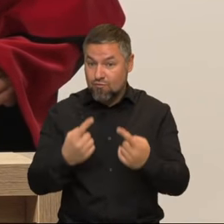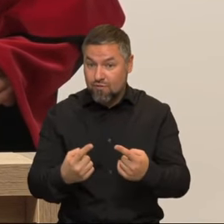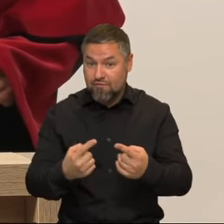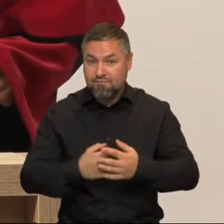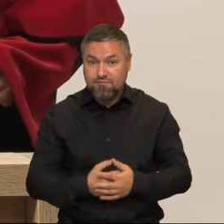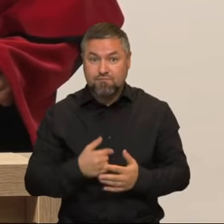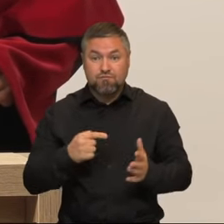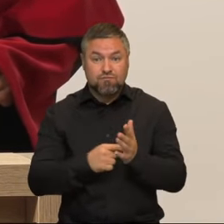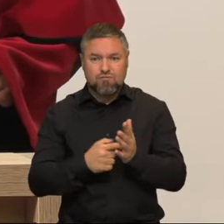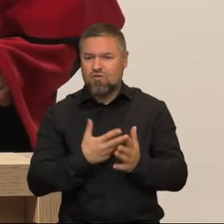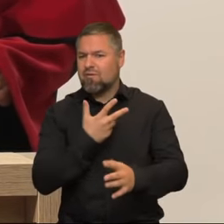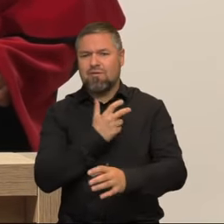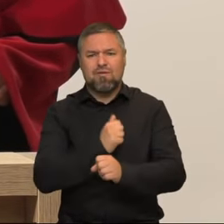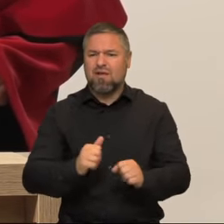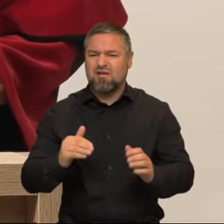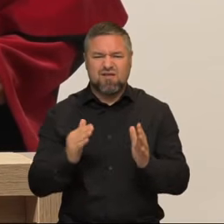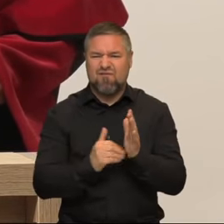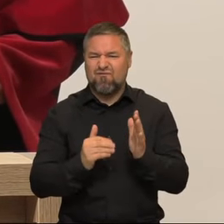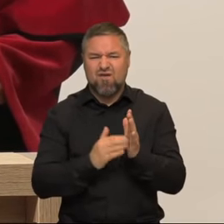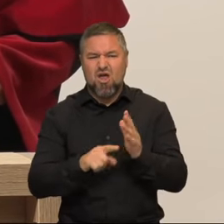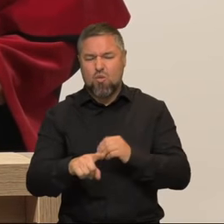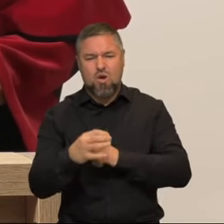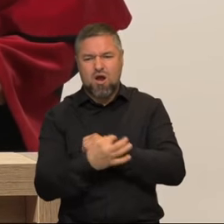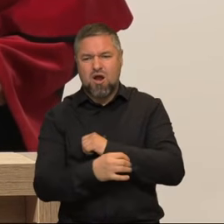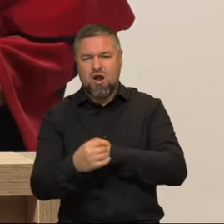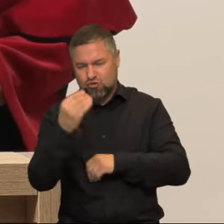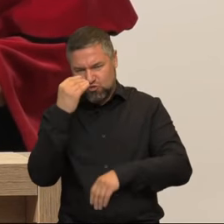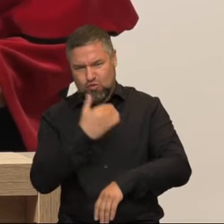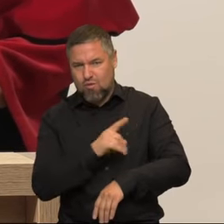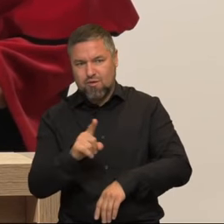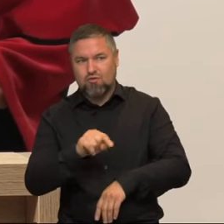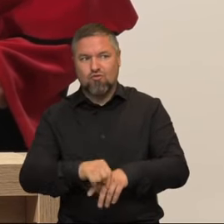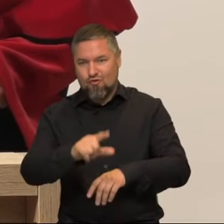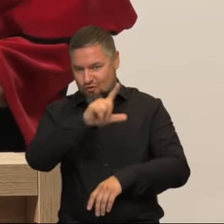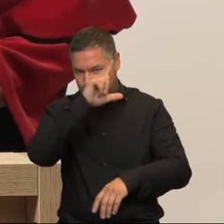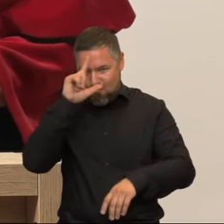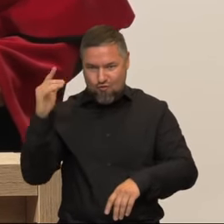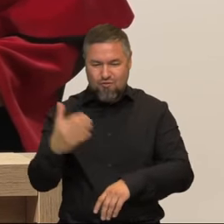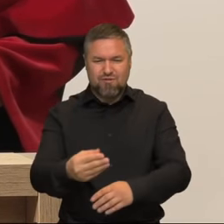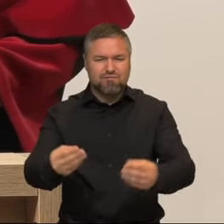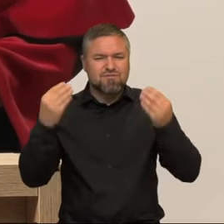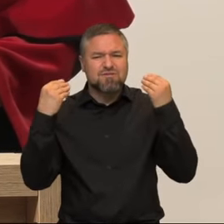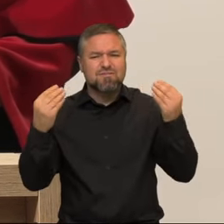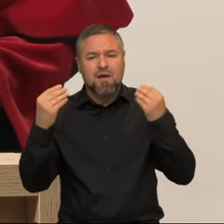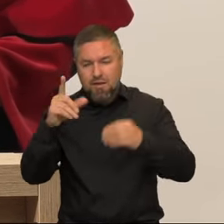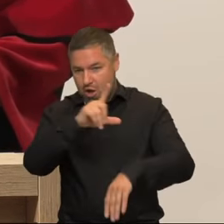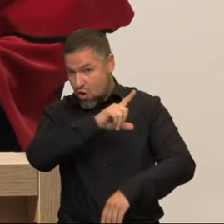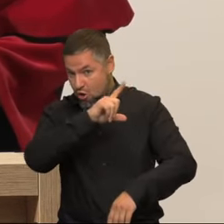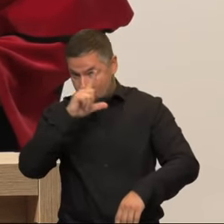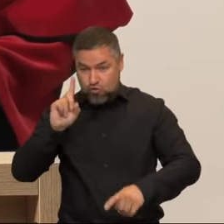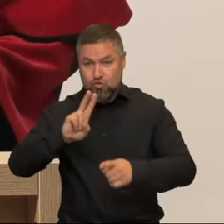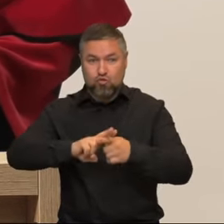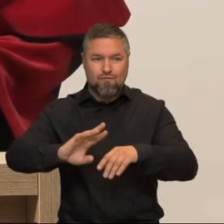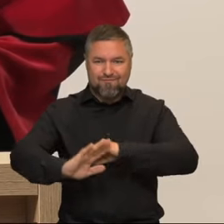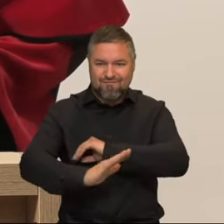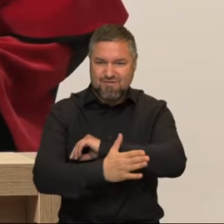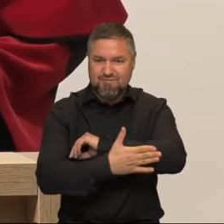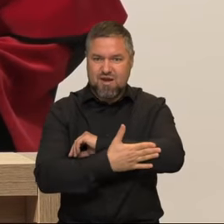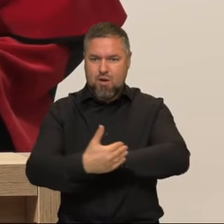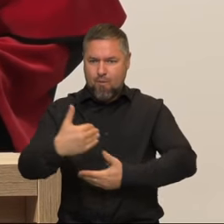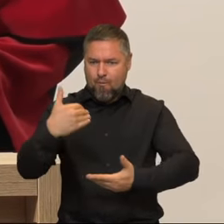tyle, że to nie jest zwykła uczelnia. To są przede wszystkim ludzie, niesamowici ludzie, którzy wspierają nas,